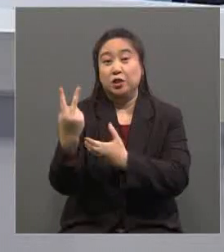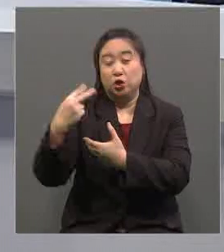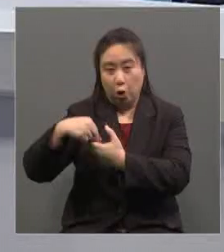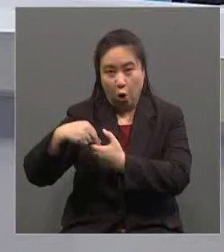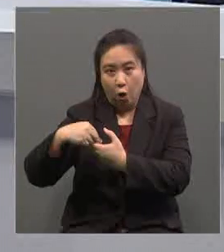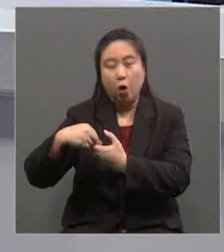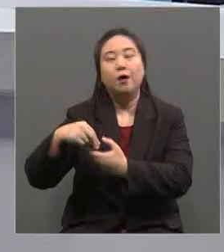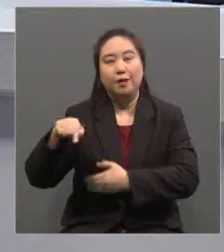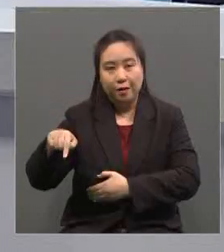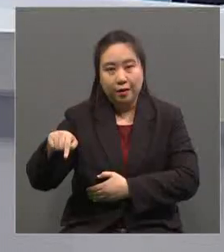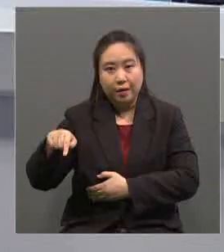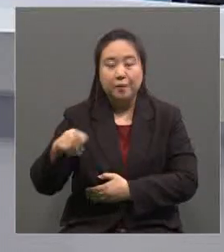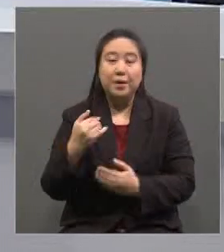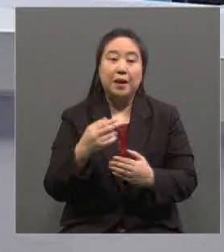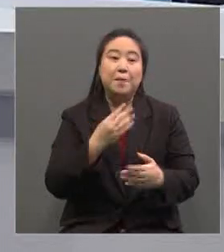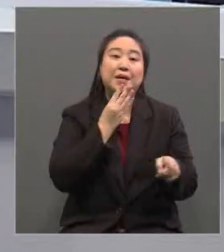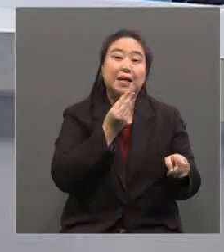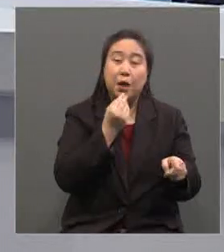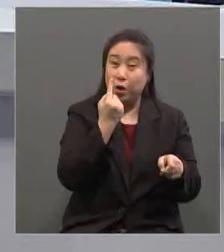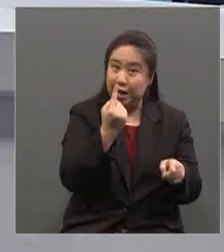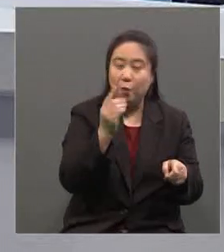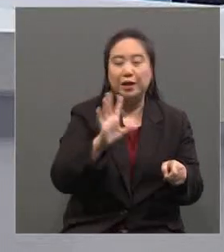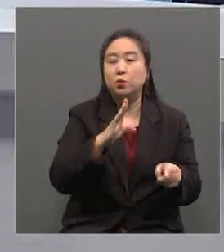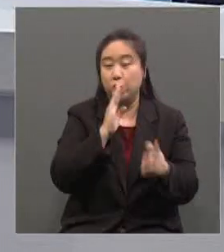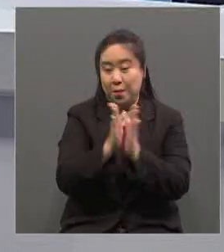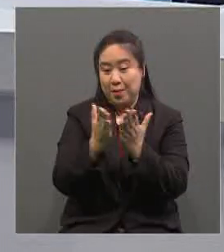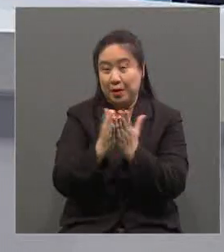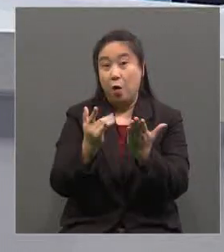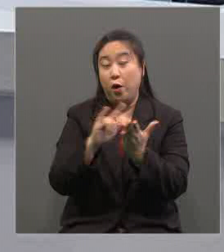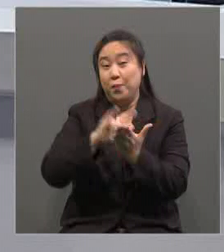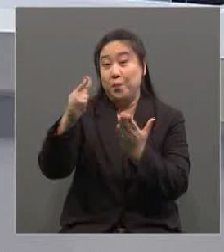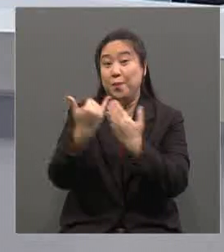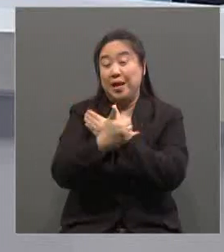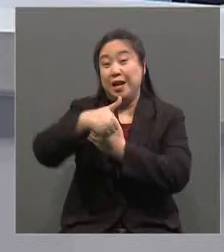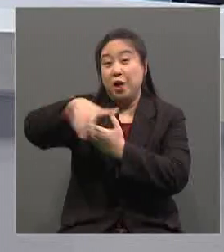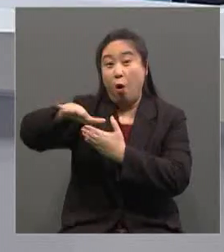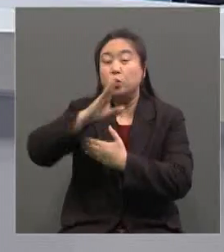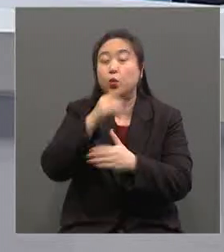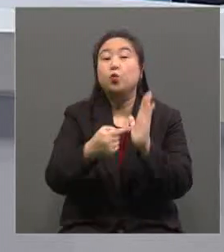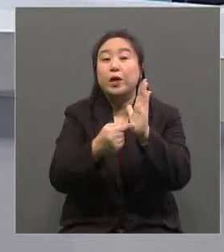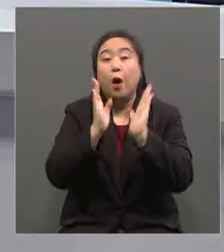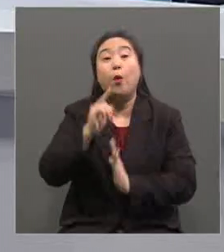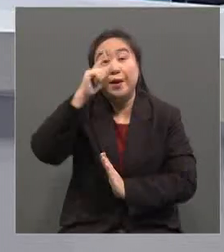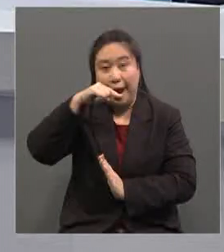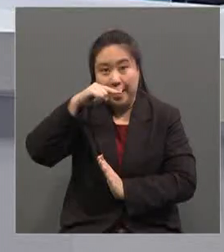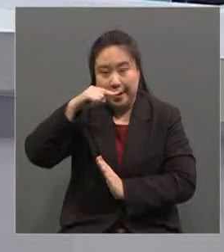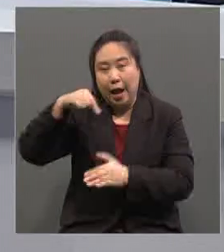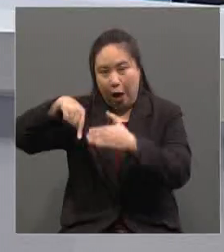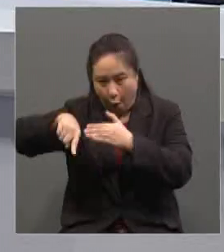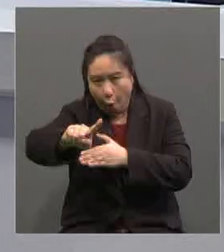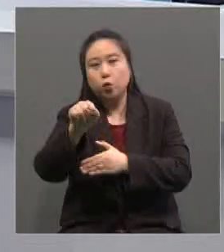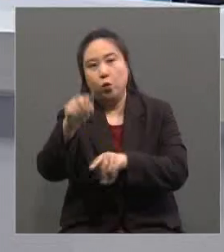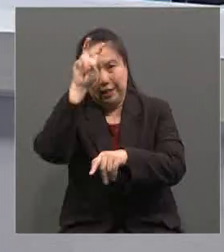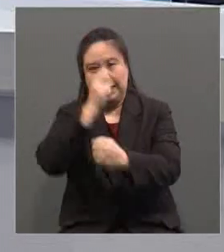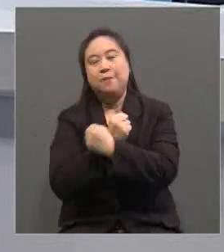ชาวอิสราเอลหรือว่าประเทศใดประเทศหนึ่งแต่ถ้าเกิดว่าเป็นพาสปอร์ตต่างชาติอย่างถ้าเกิดบ้านเราคนไทยเนี่ยก็ถือว่าจะออกมาตรงด่านผ่านแดนนั้น